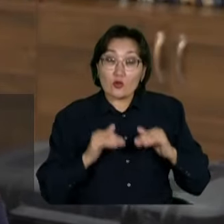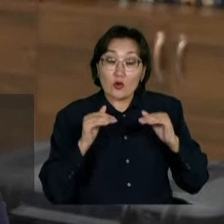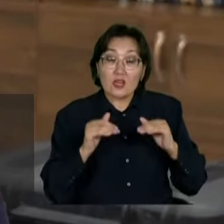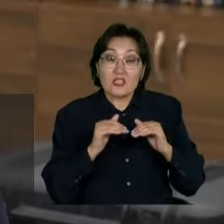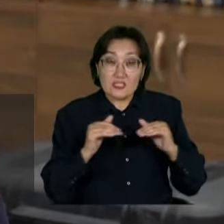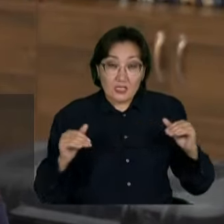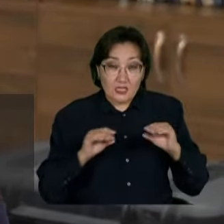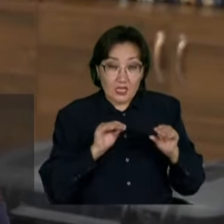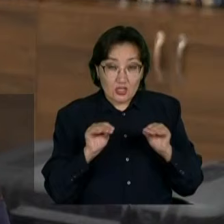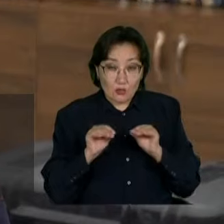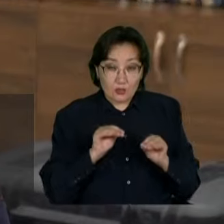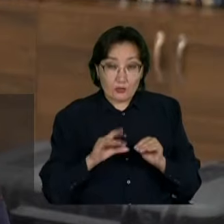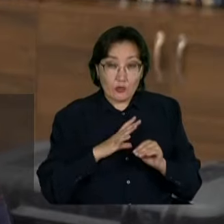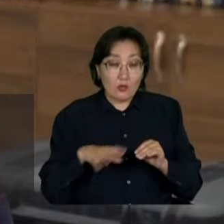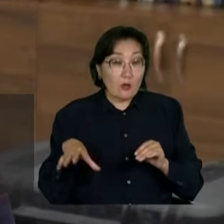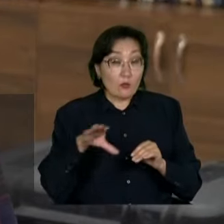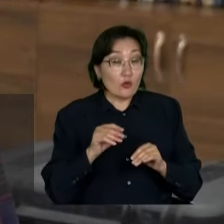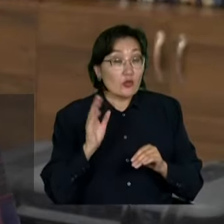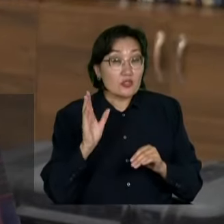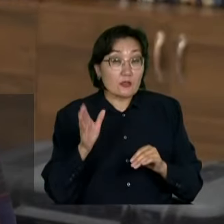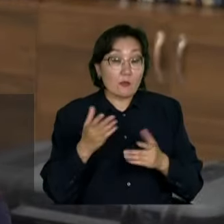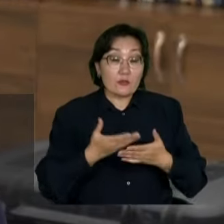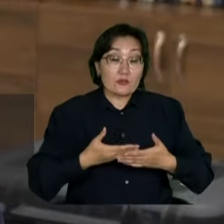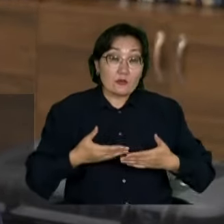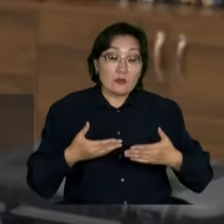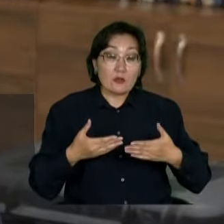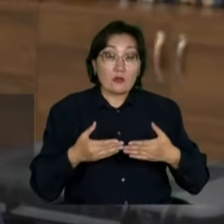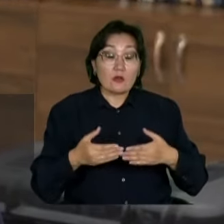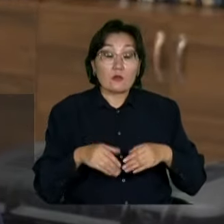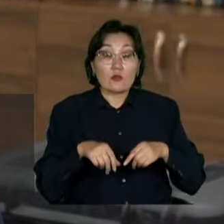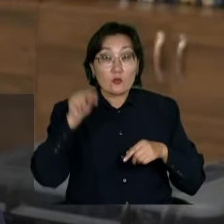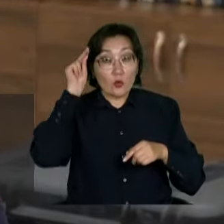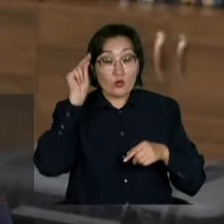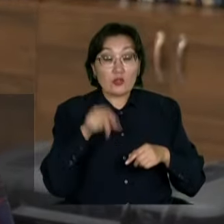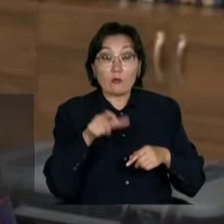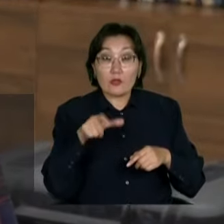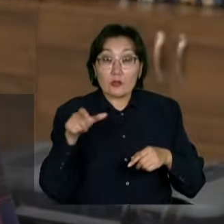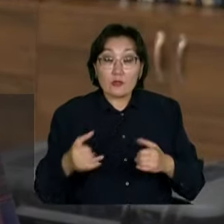отырмыз. Оның бәрі болашақта мына біздің білім алушылар, түлектеріміз